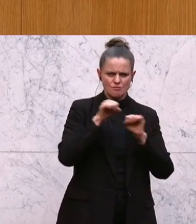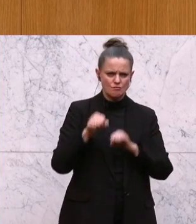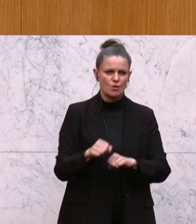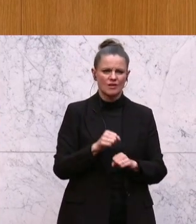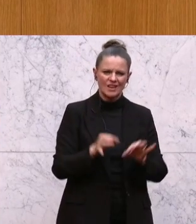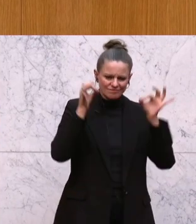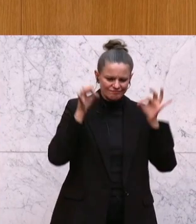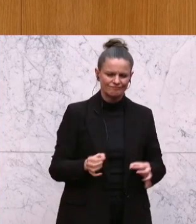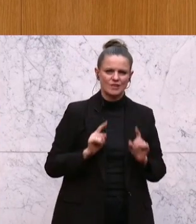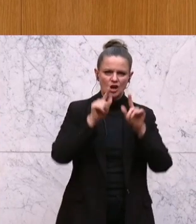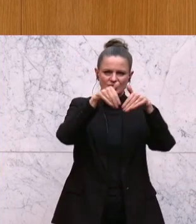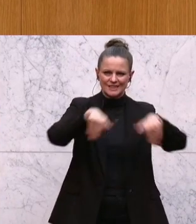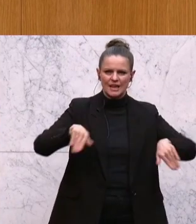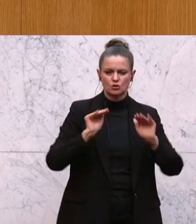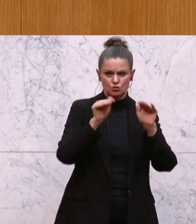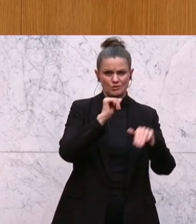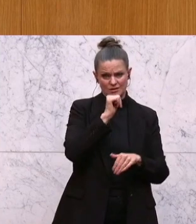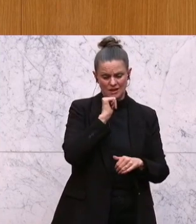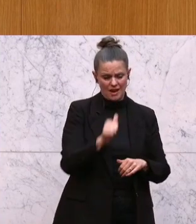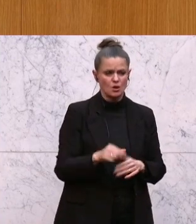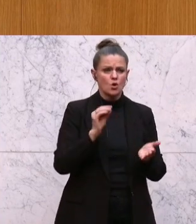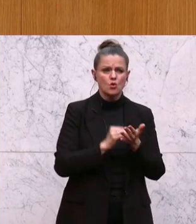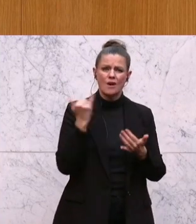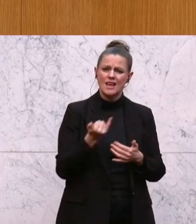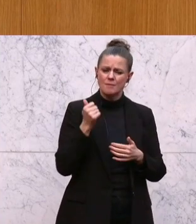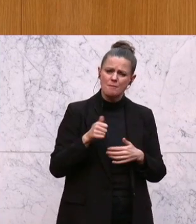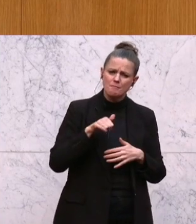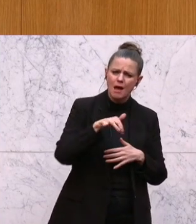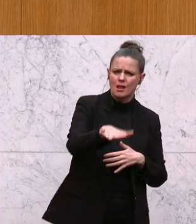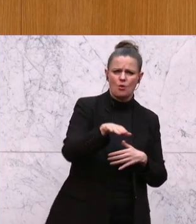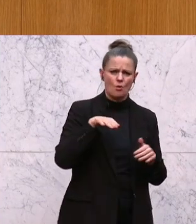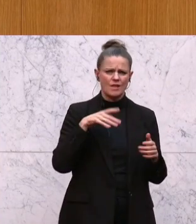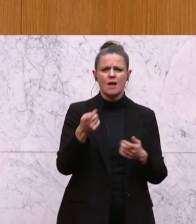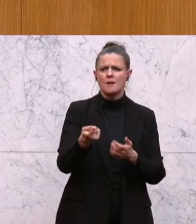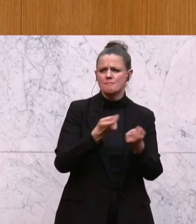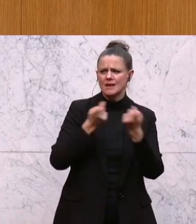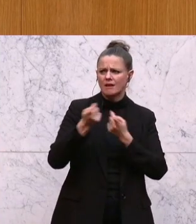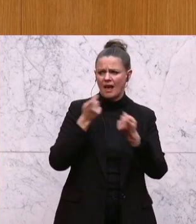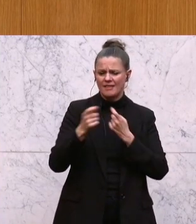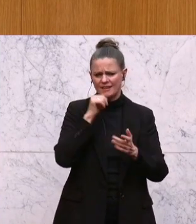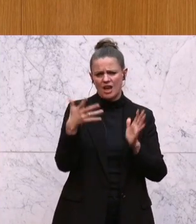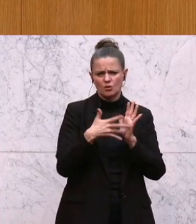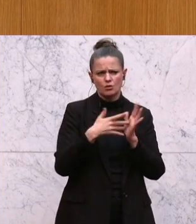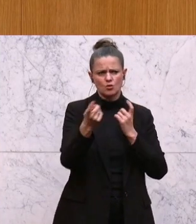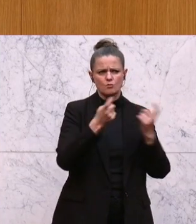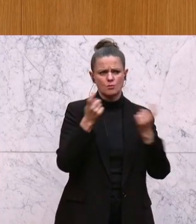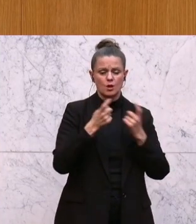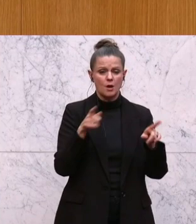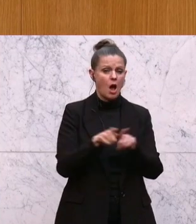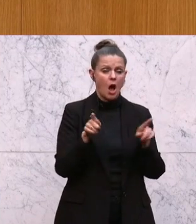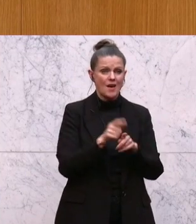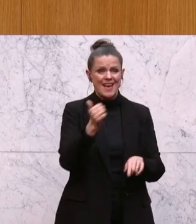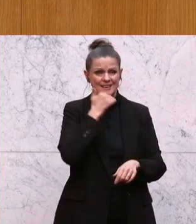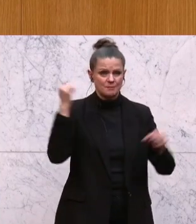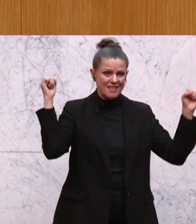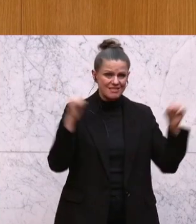effektiven Außengrenzschutz zu sorgen. Noch immer kommen Millionen illegaler Migranten unkontrolliert zu uns, samt Extremisten, Terroristen